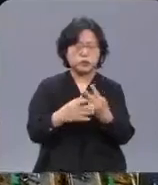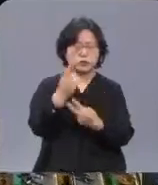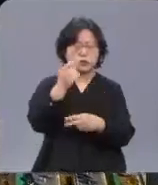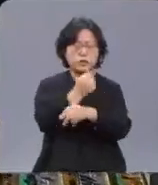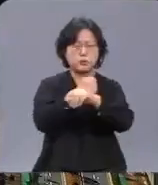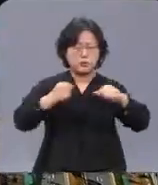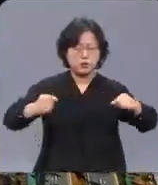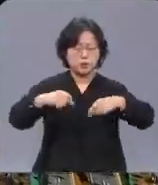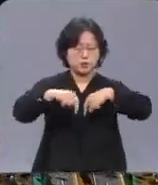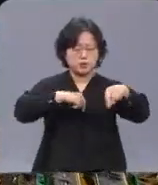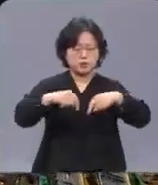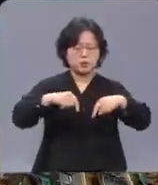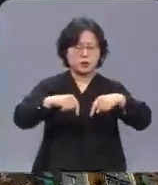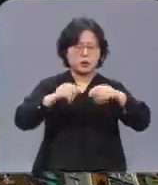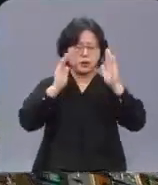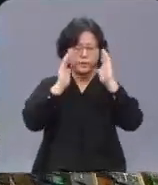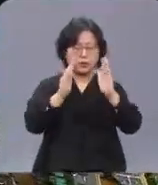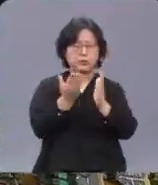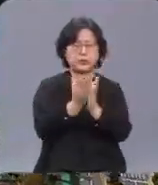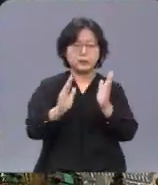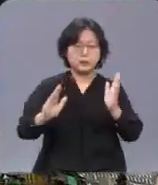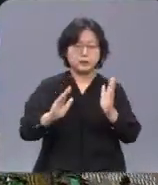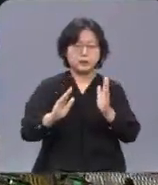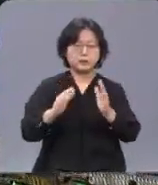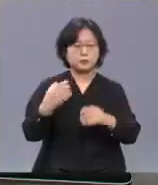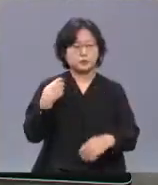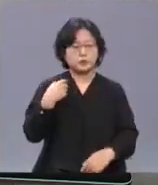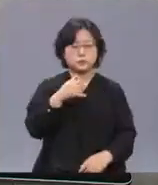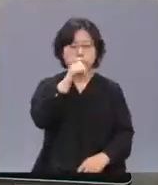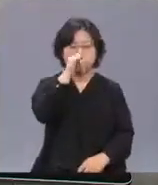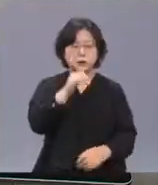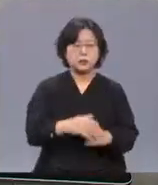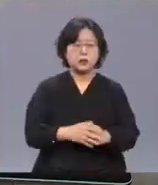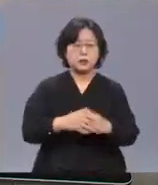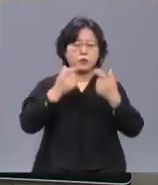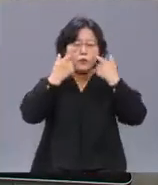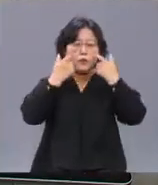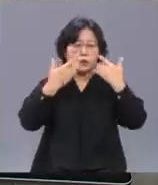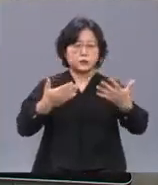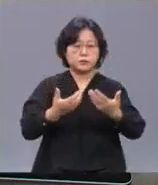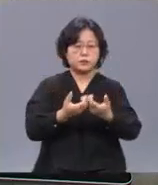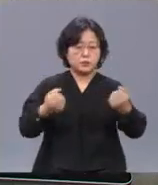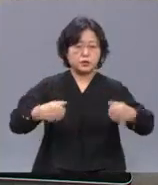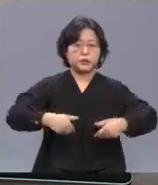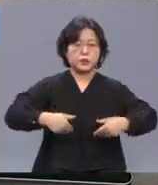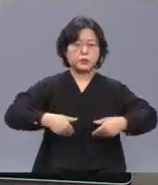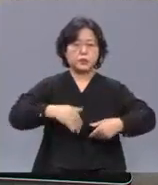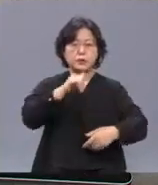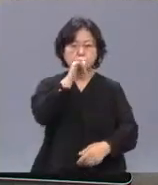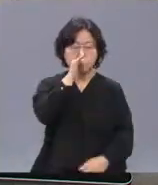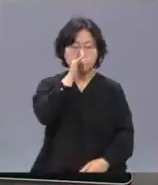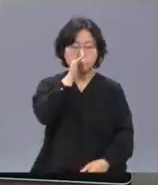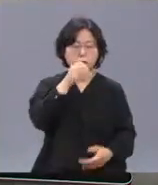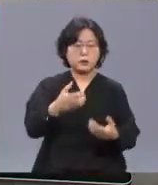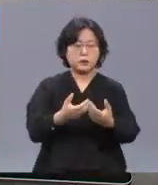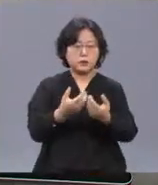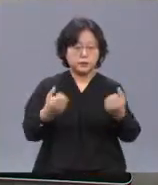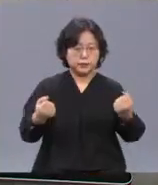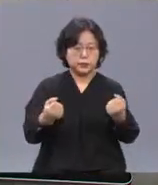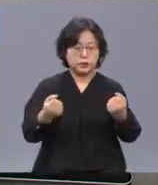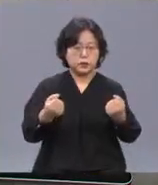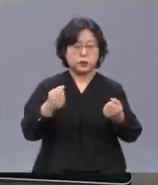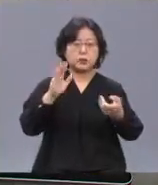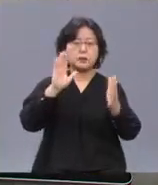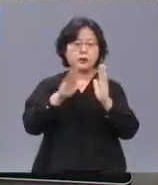중심의 정책 방향에 역행한다는 점도 부담입니다. 명확하게 분리해야 될 필요성이 있는지, 그다음에 분리를 함에